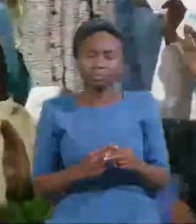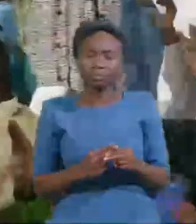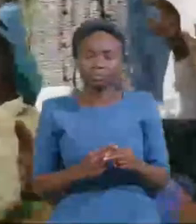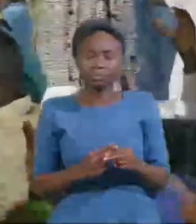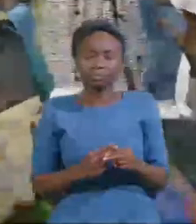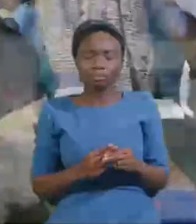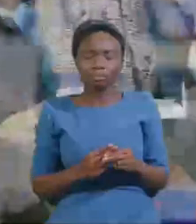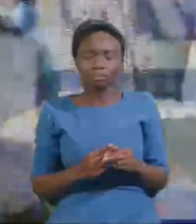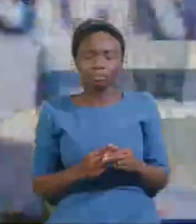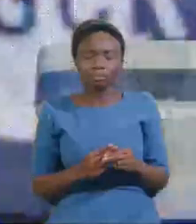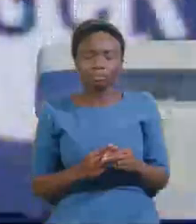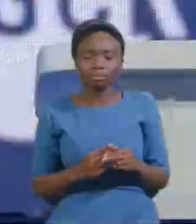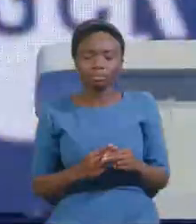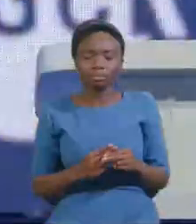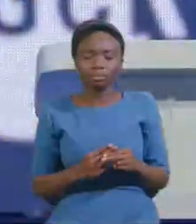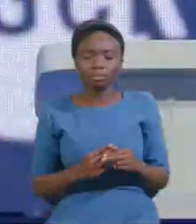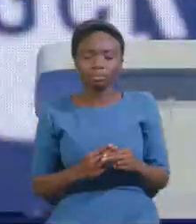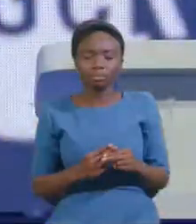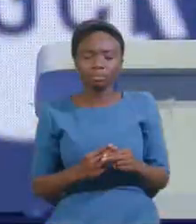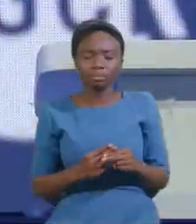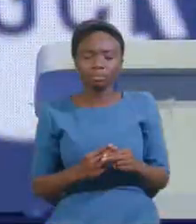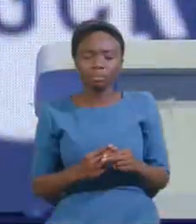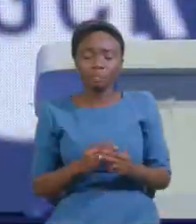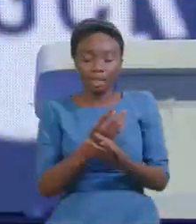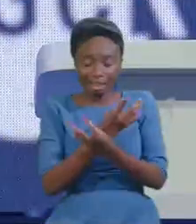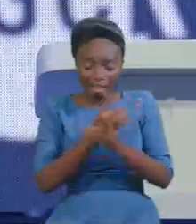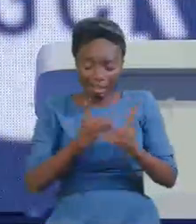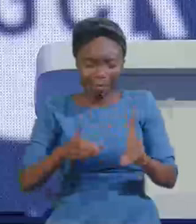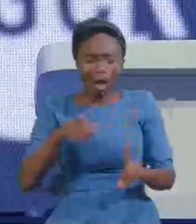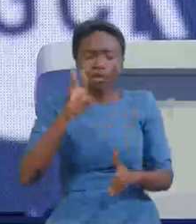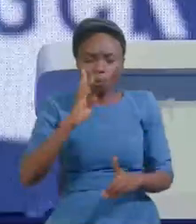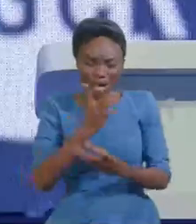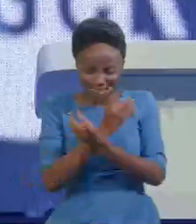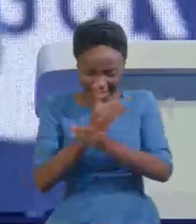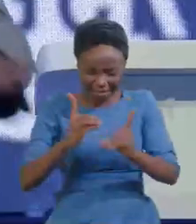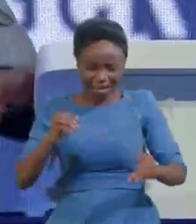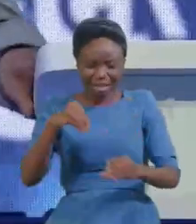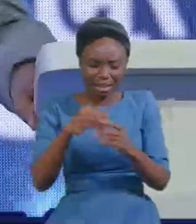Libre, tu es libre au nom de Jésus.